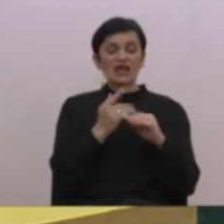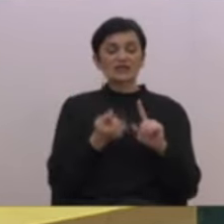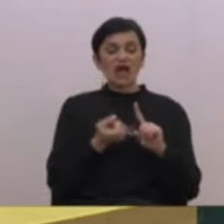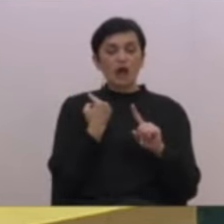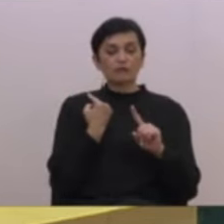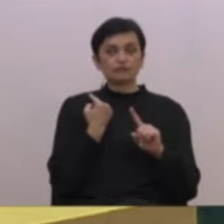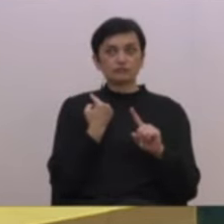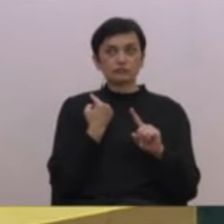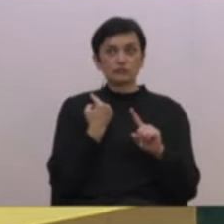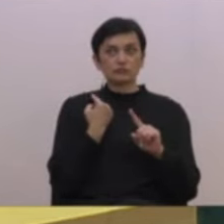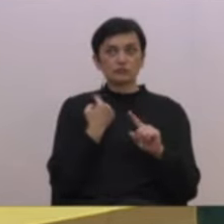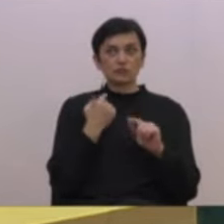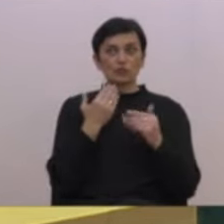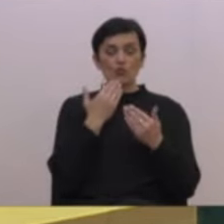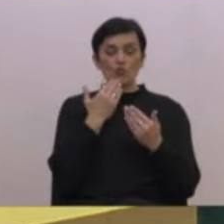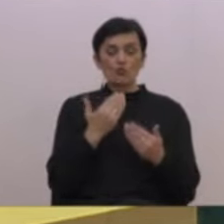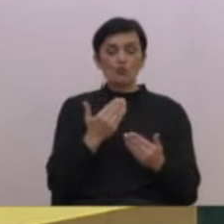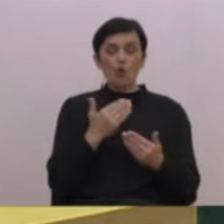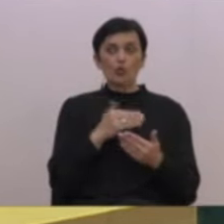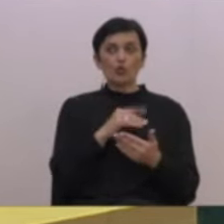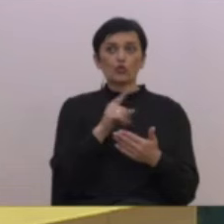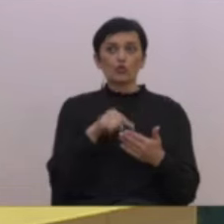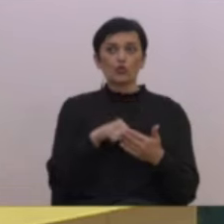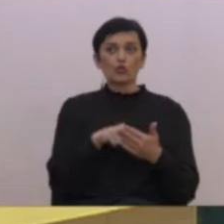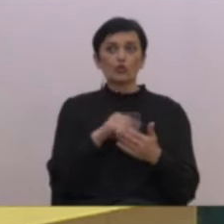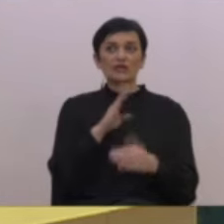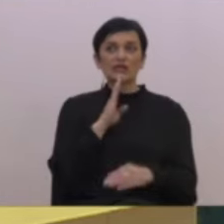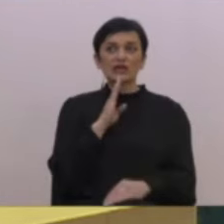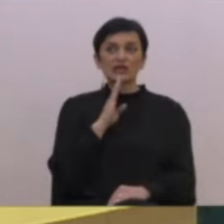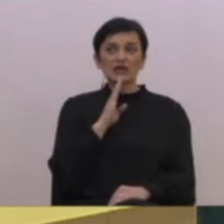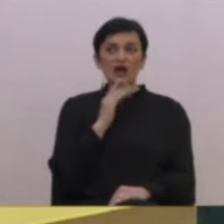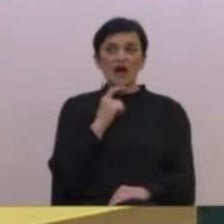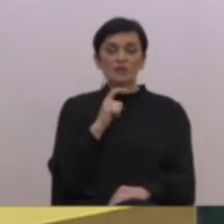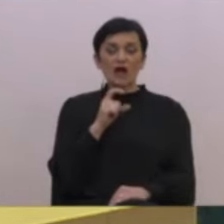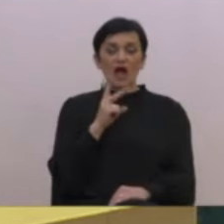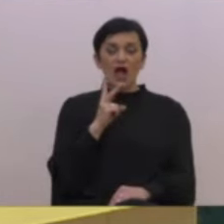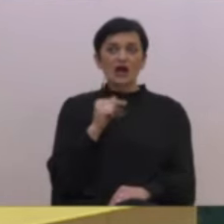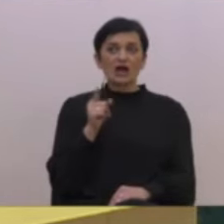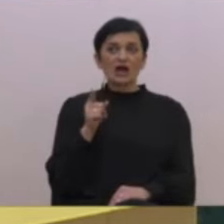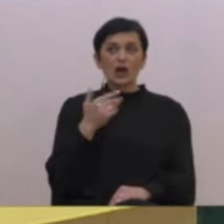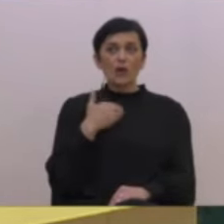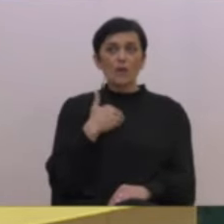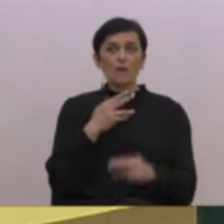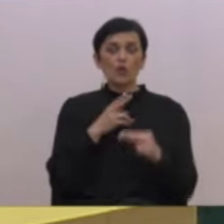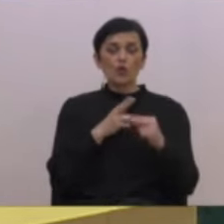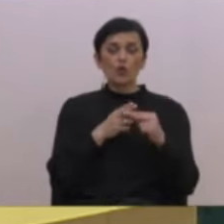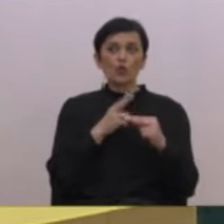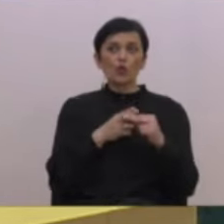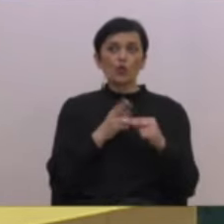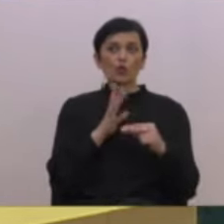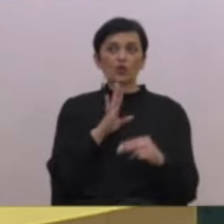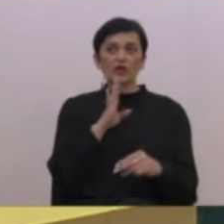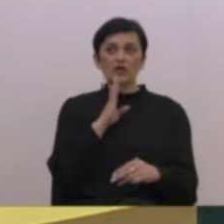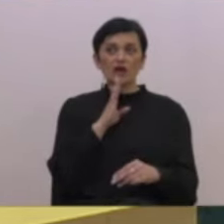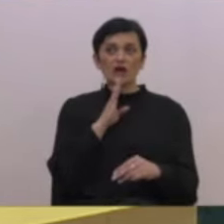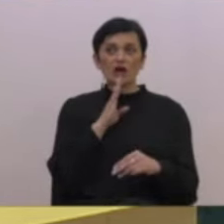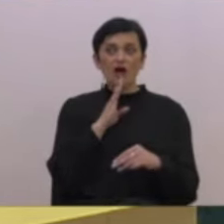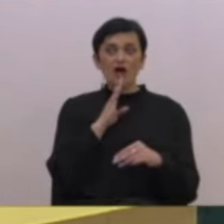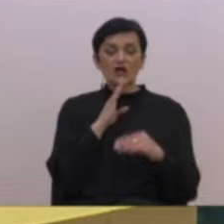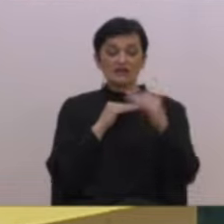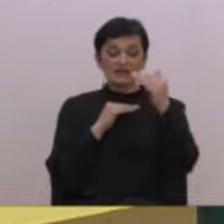Da, bolo, kitvai, ko, kalbat, mai e cam kitham, ușli stuaran, kalta